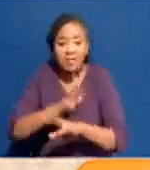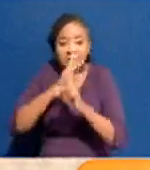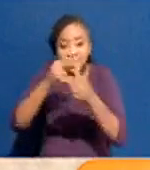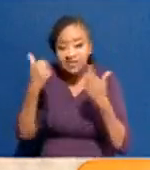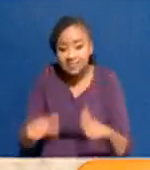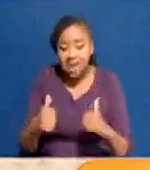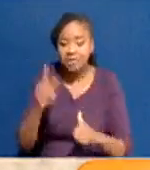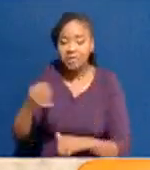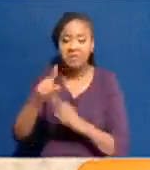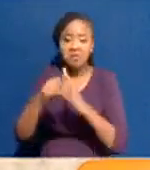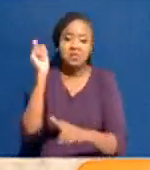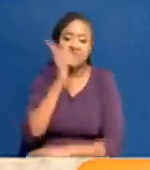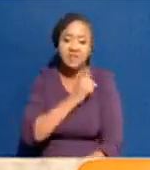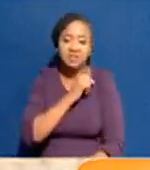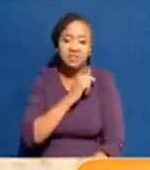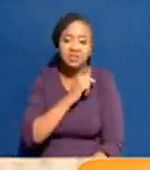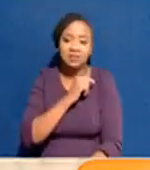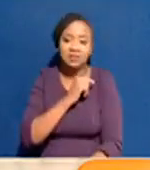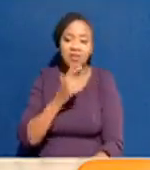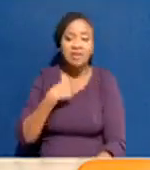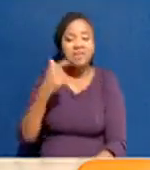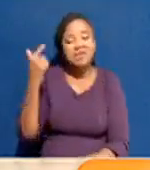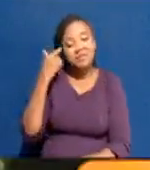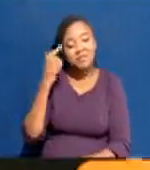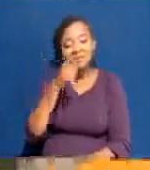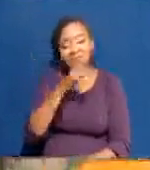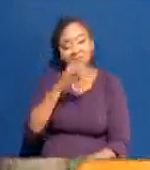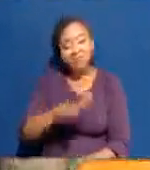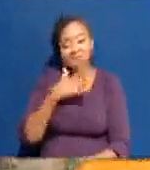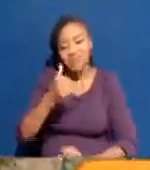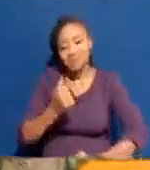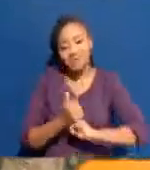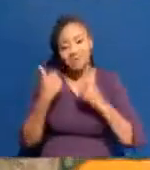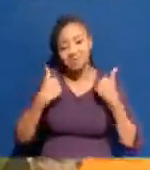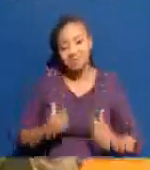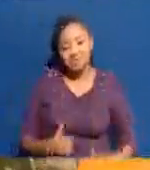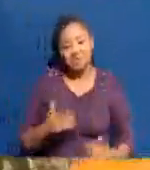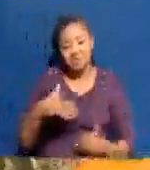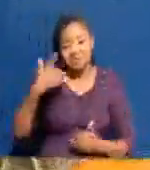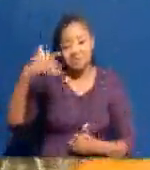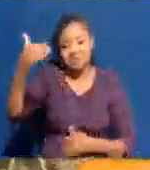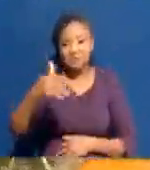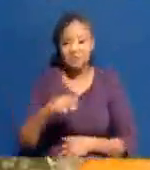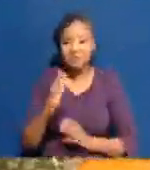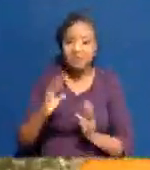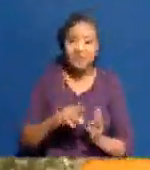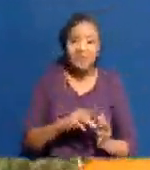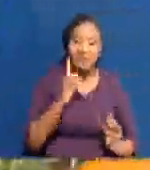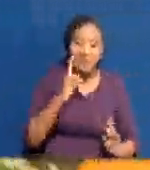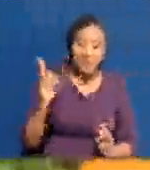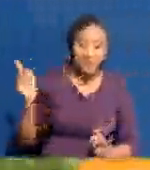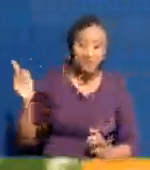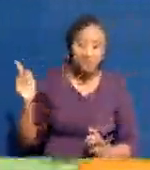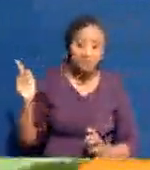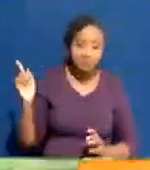Nilikuwa nimehangalia kama hii mtoto atanipeleka mbali kwa maisha. Kisha kakake anatuelekeza ulipomzika mpendwa wao. Mimi